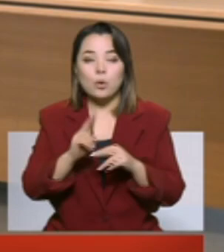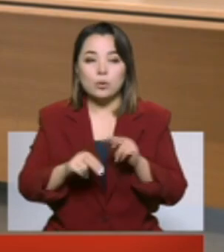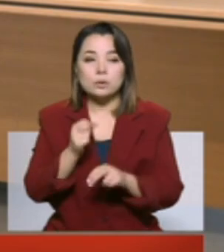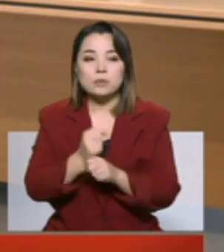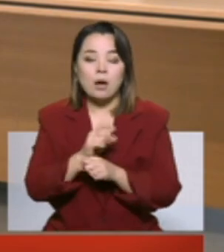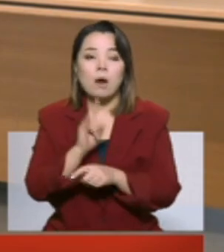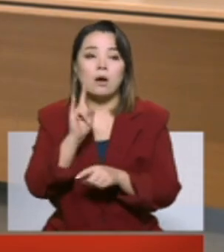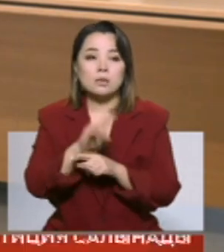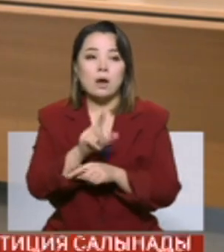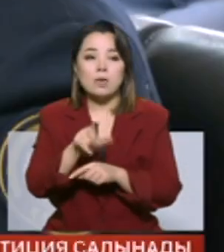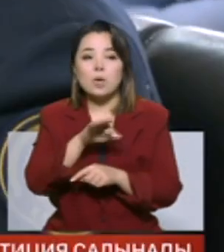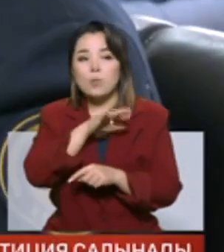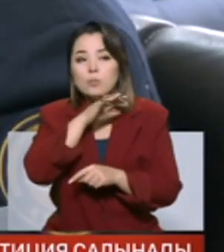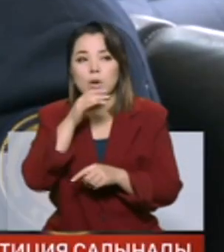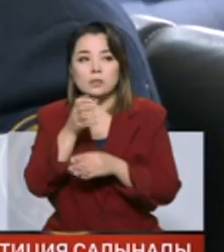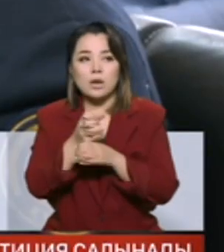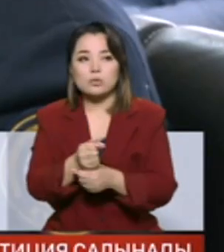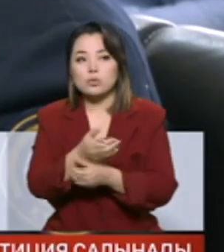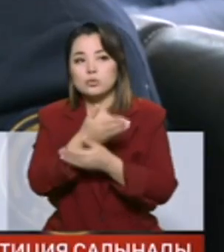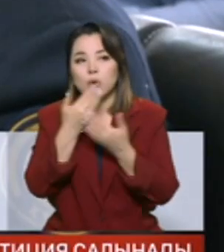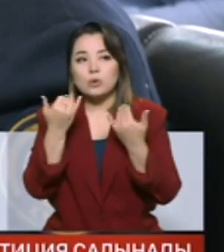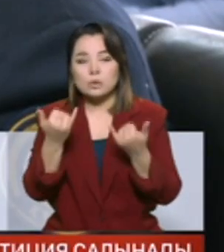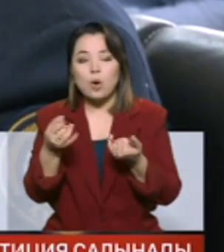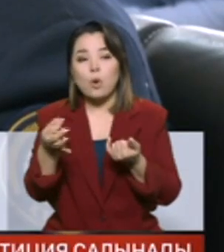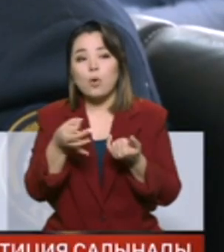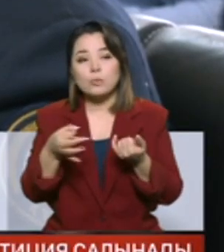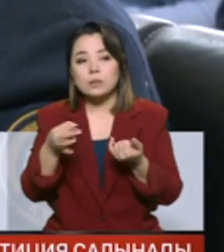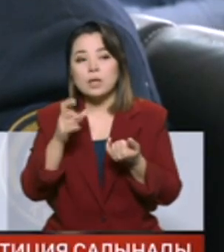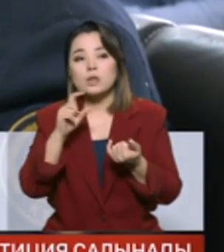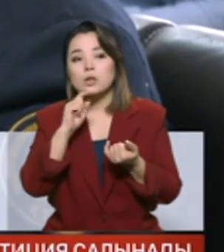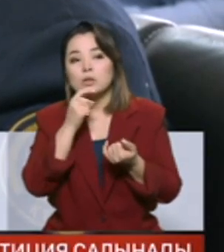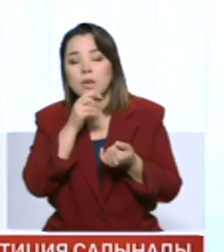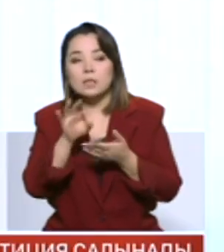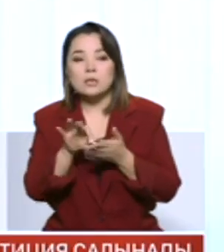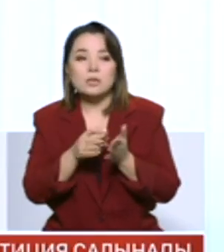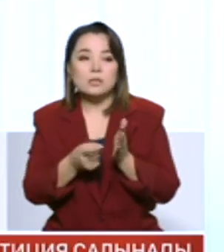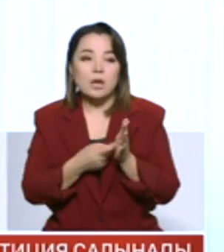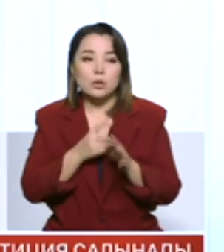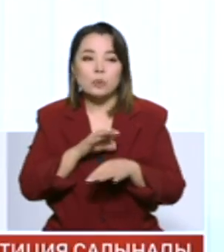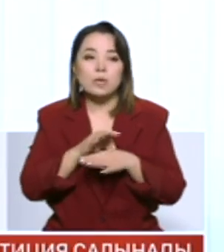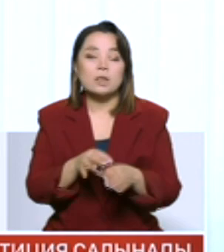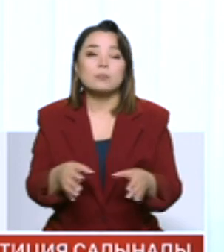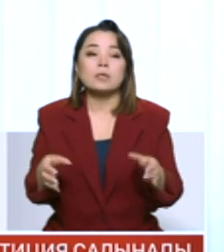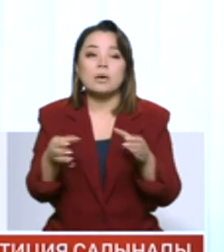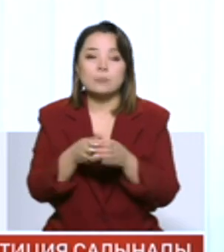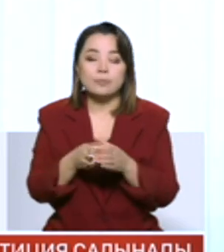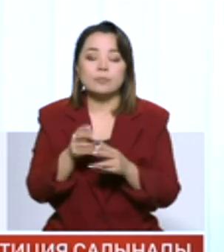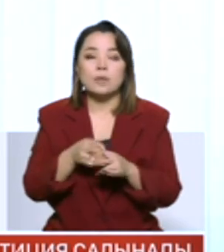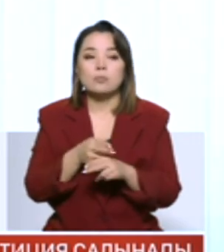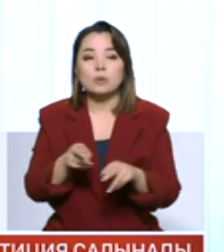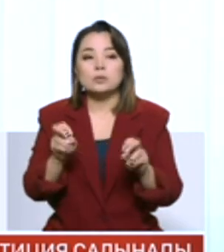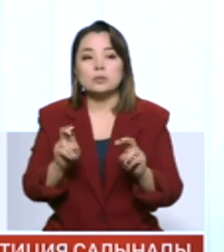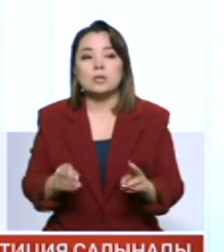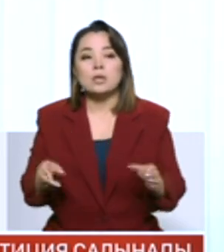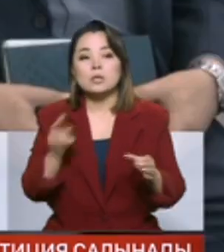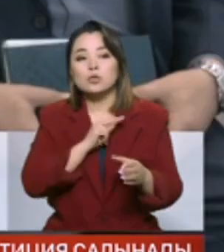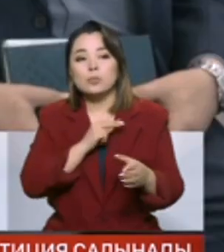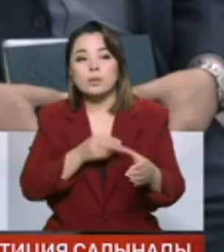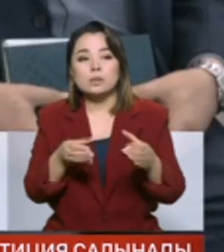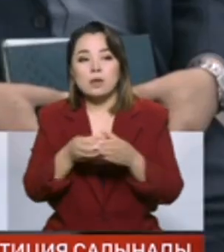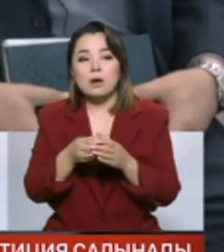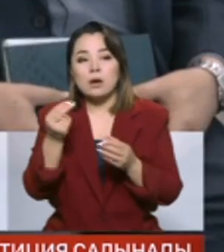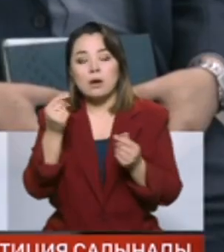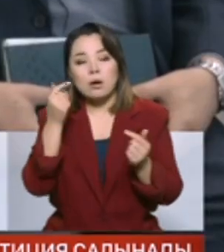оған алданатындар да азаймай тұр. Осыған байланысты облыстық экономикалық тергеу департаментінің мамандары темір жол саласының жұмысшыларына